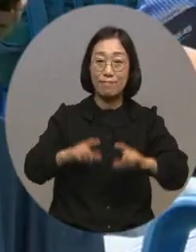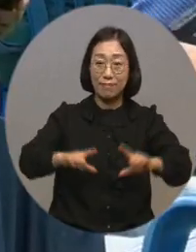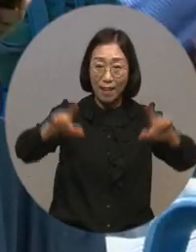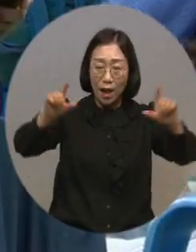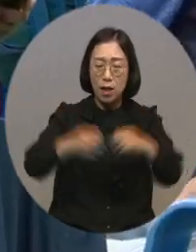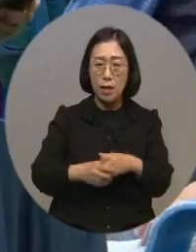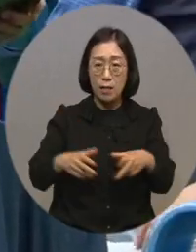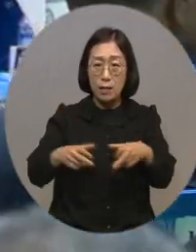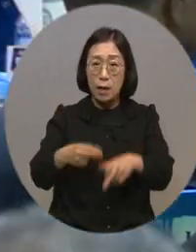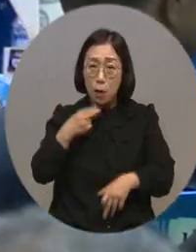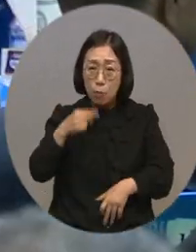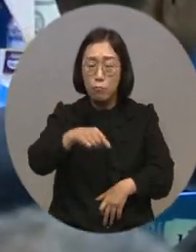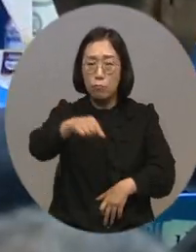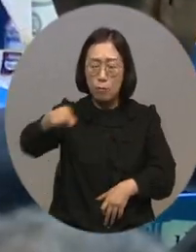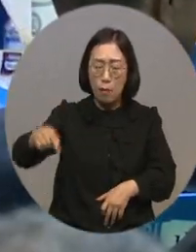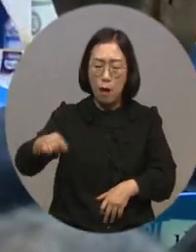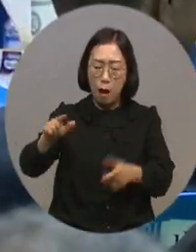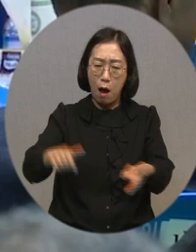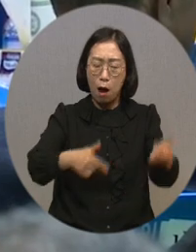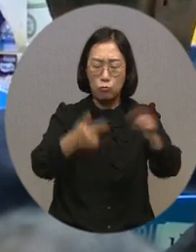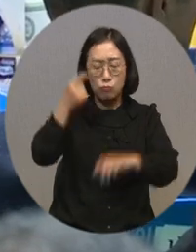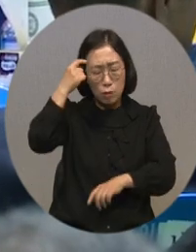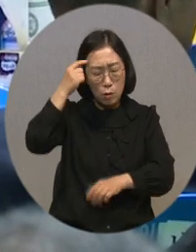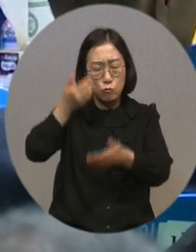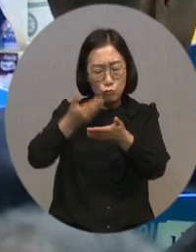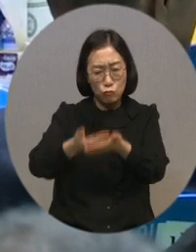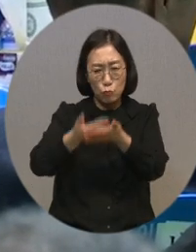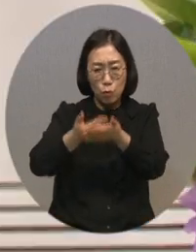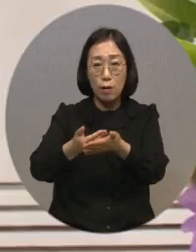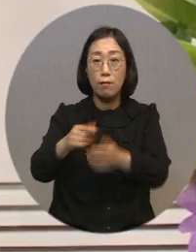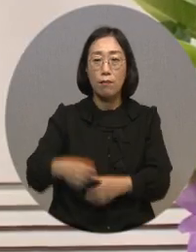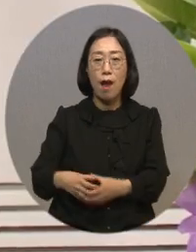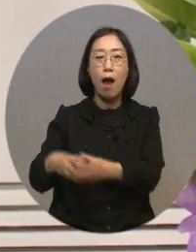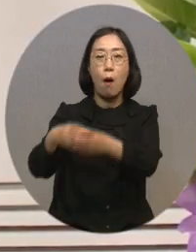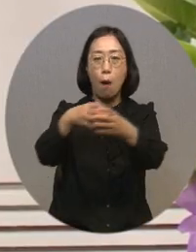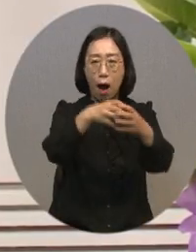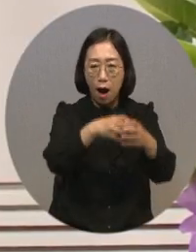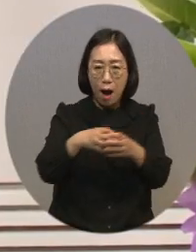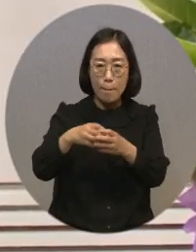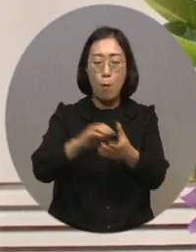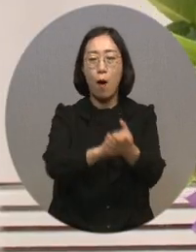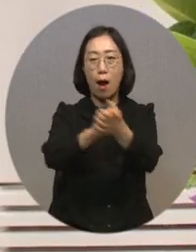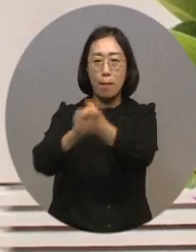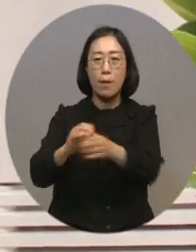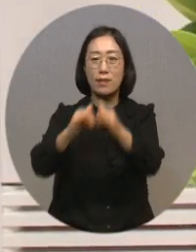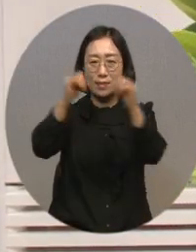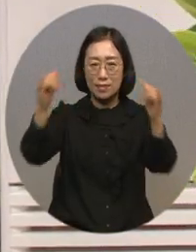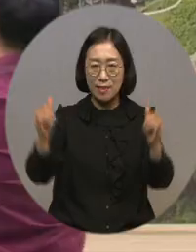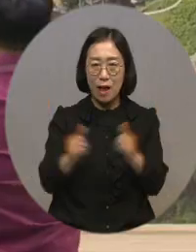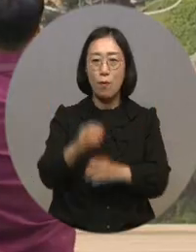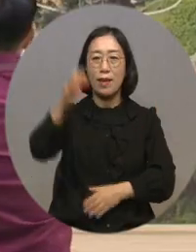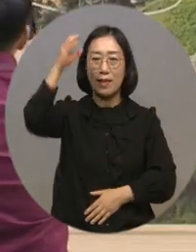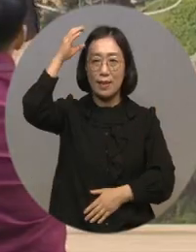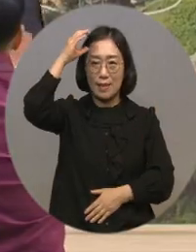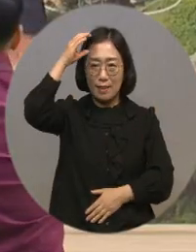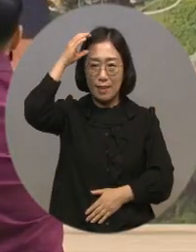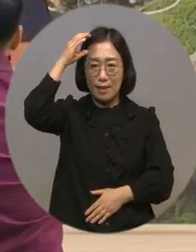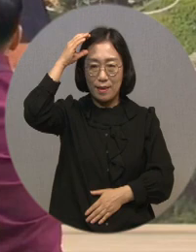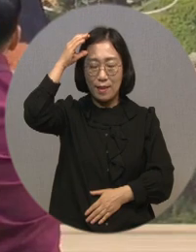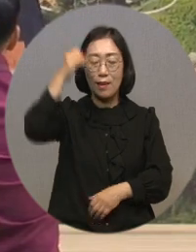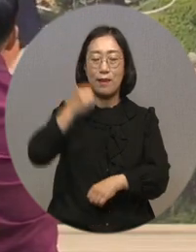장애인을 돌아보는 하루가 되어 하나 되고 화합되는 사회로 이루어지기를 기대해 봅니다. 복지TV